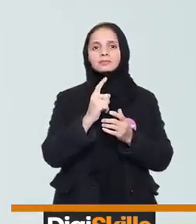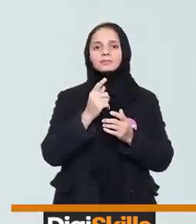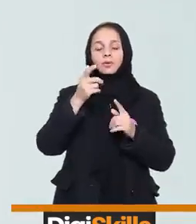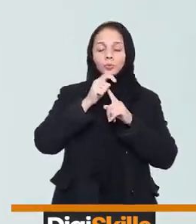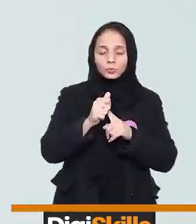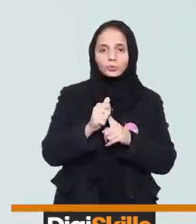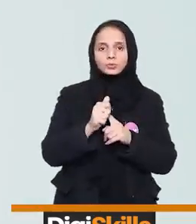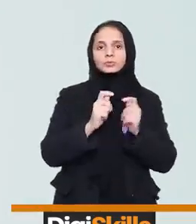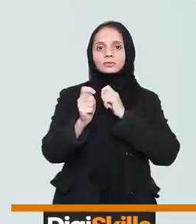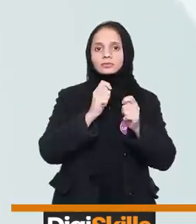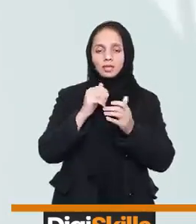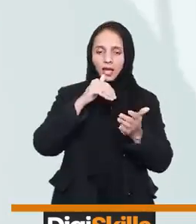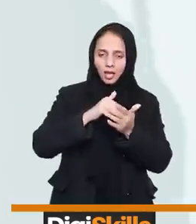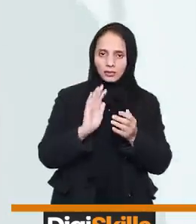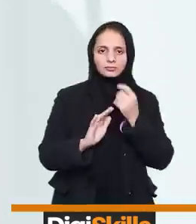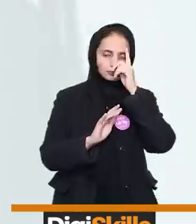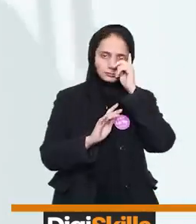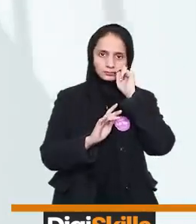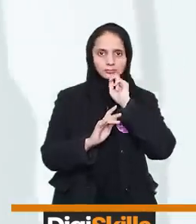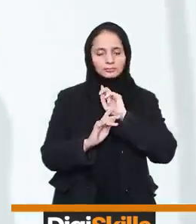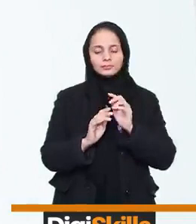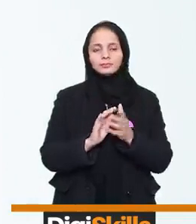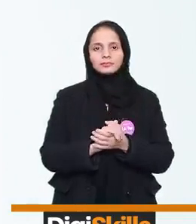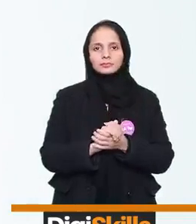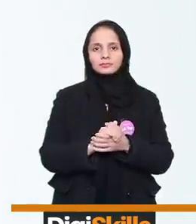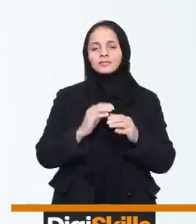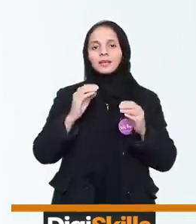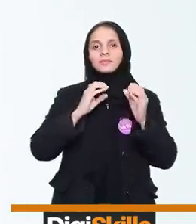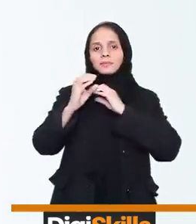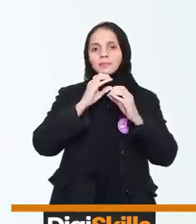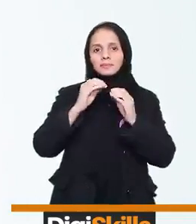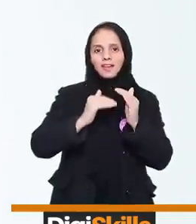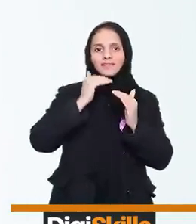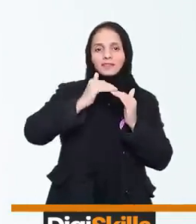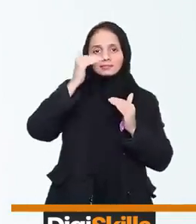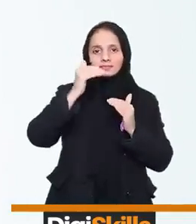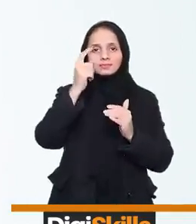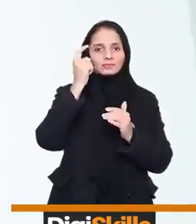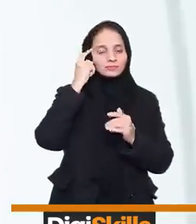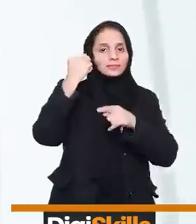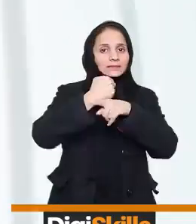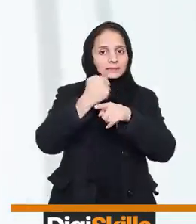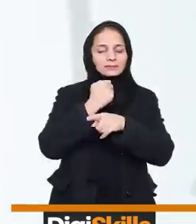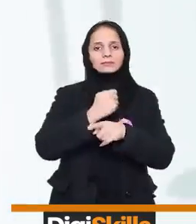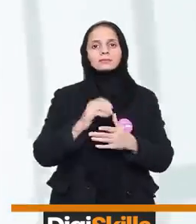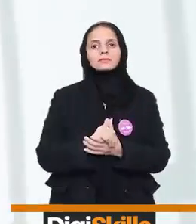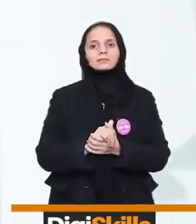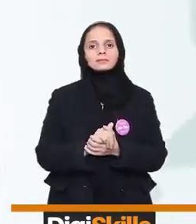اینڈ فارموسٹ امپورٹنٹ ٹول ہے. بزنس ڈیولپمنٹ میں آپ سیکھتے